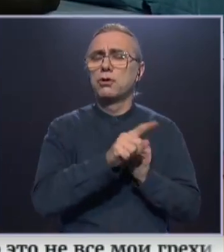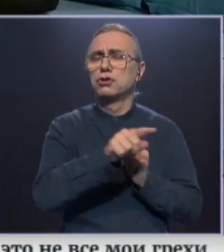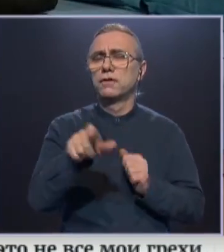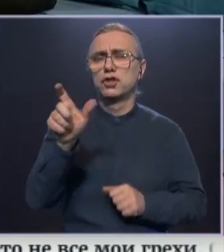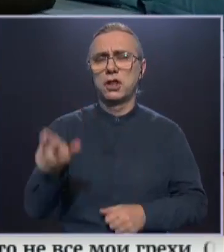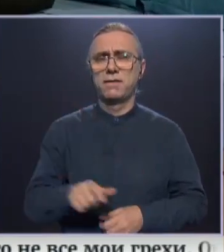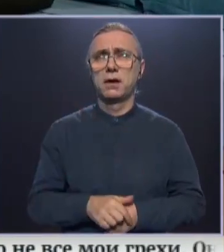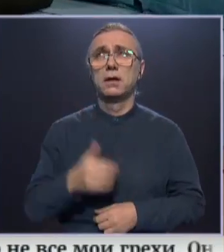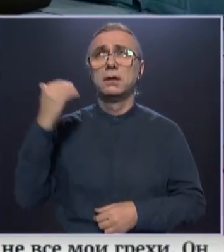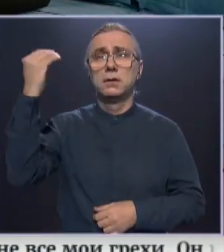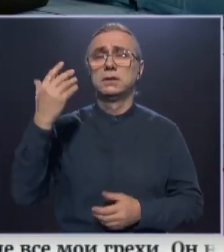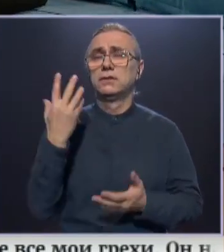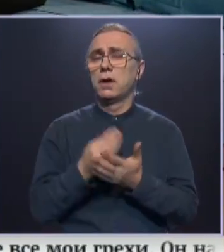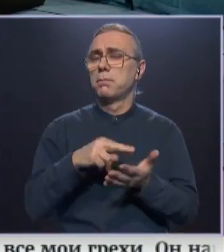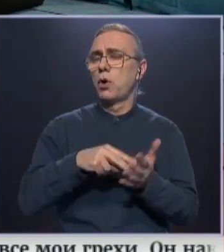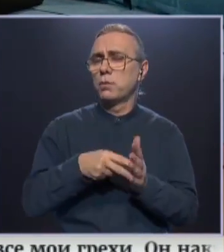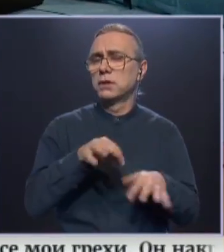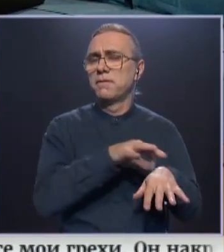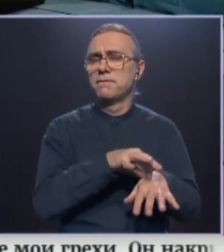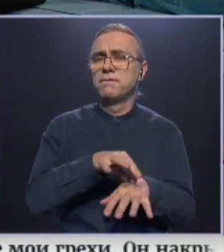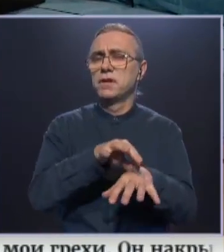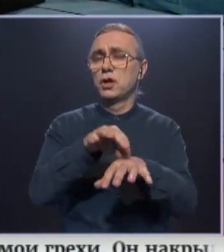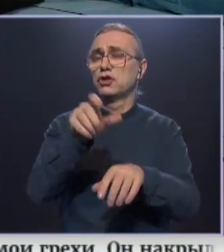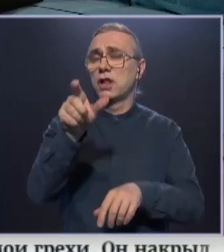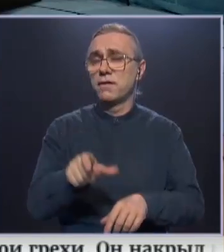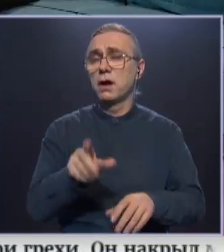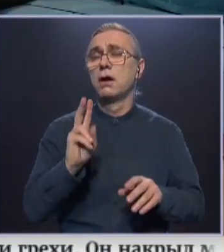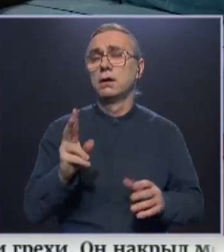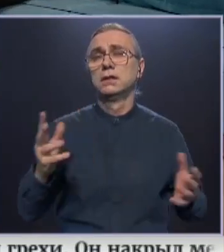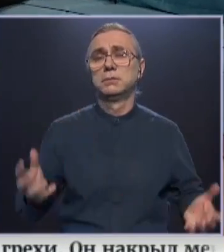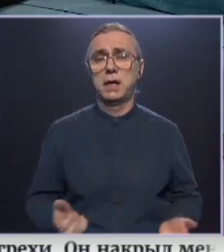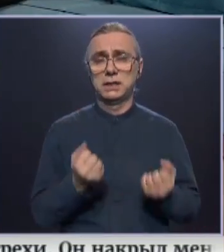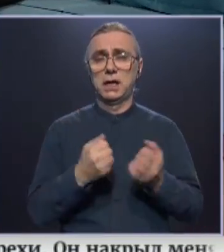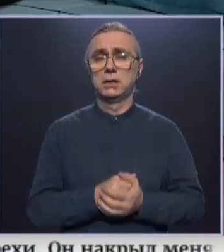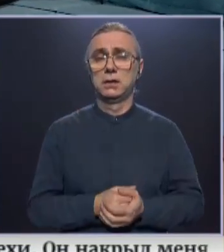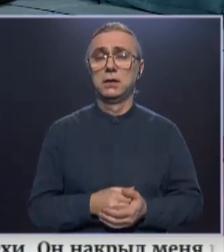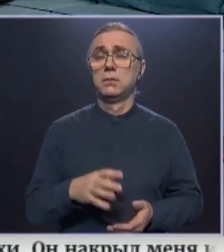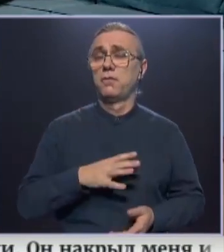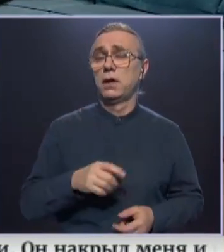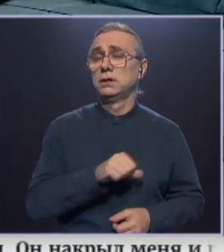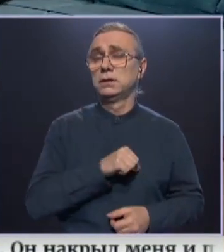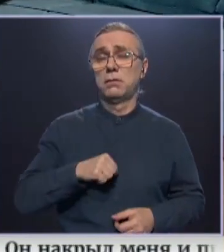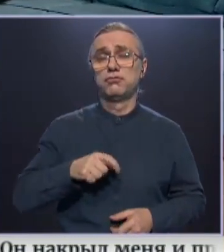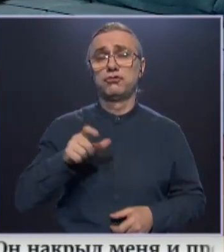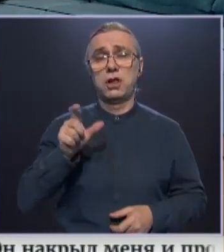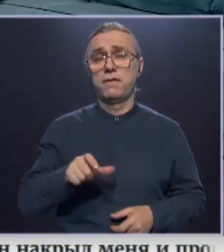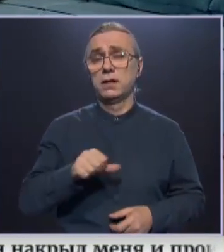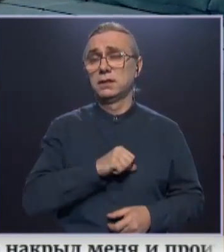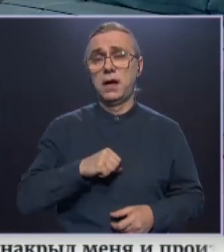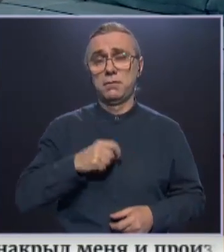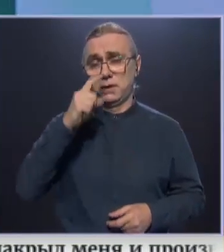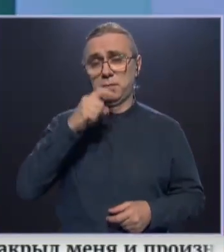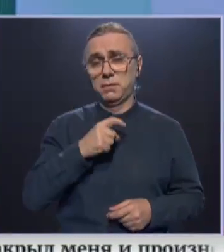своим промыслом так или иначе ведет человека к спасению. Иногда даже сам человек этого не до конца может оценить и